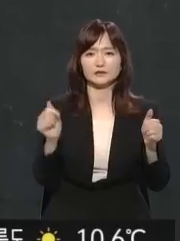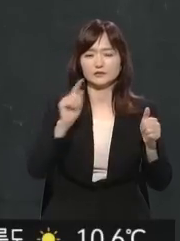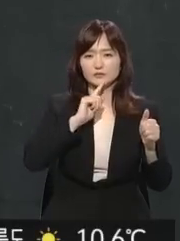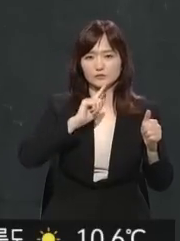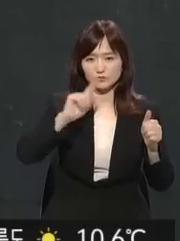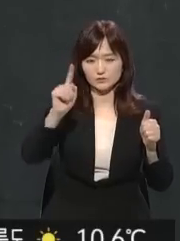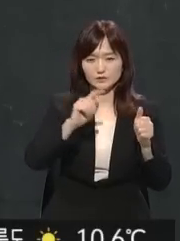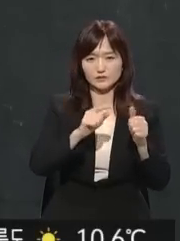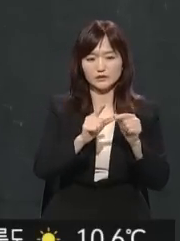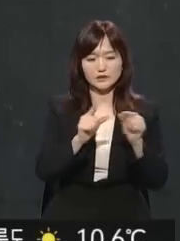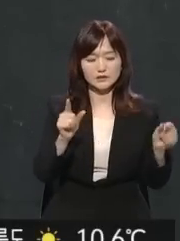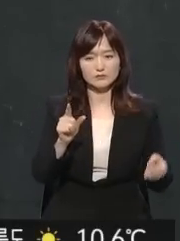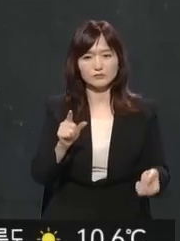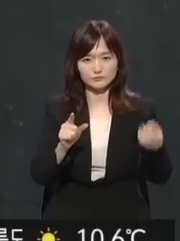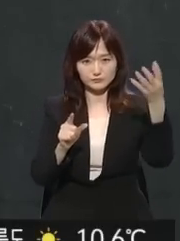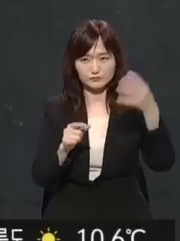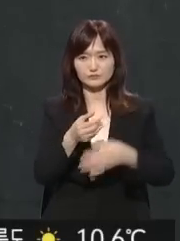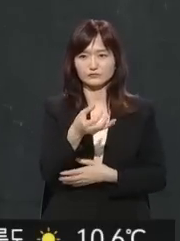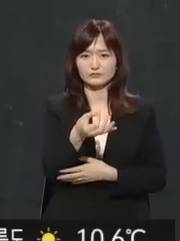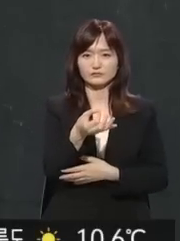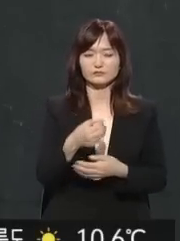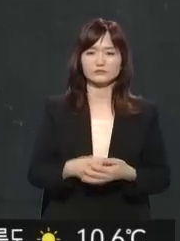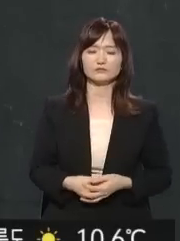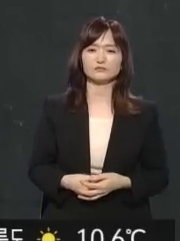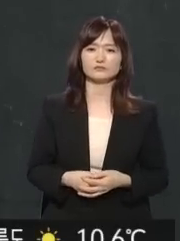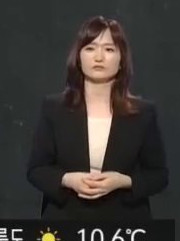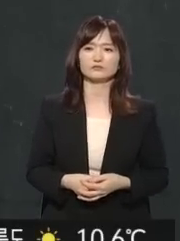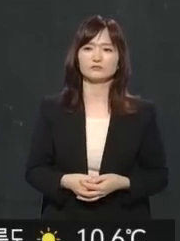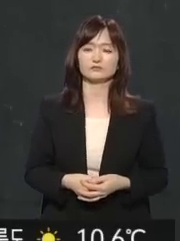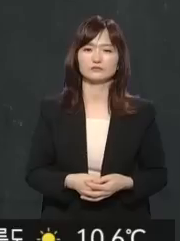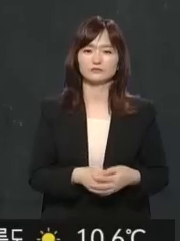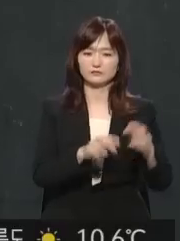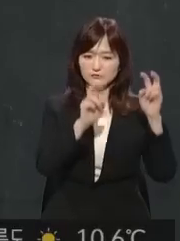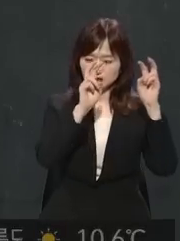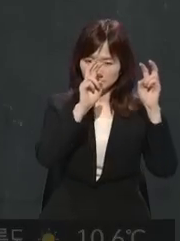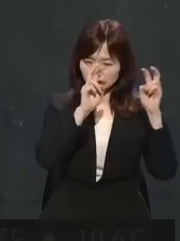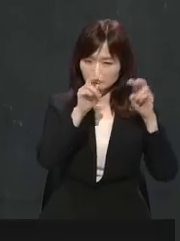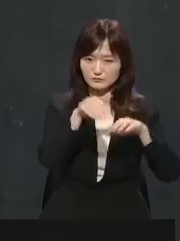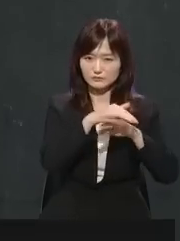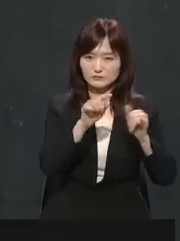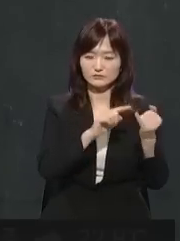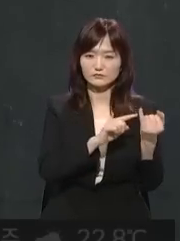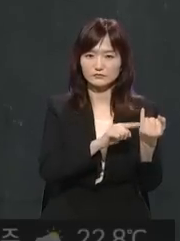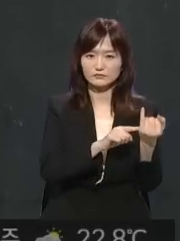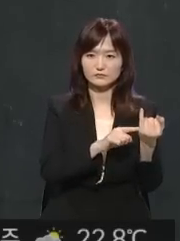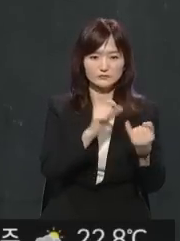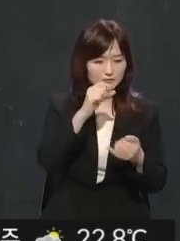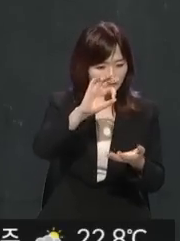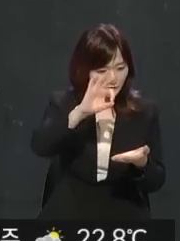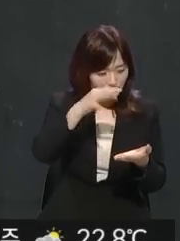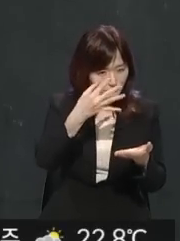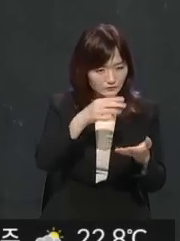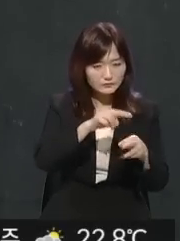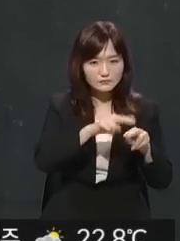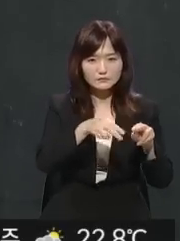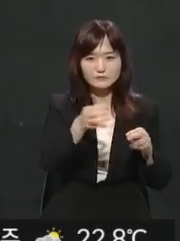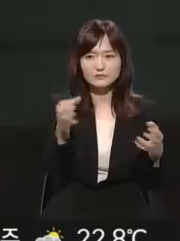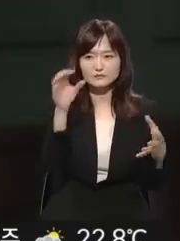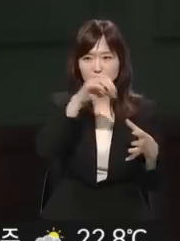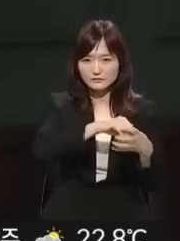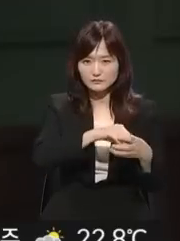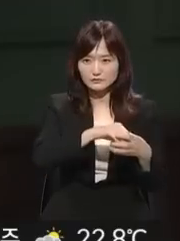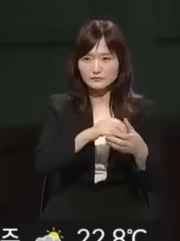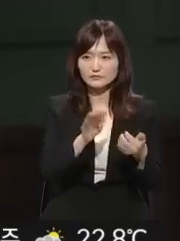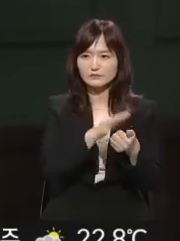내렸습니다이 손해배상 액수는요 당시 직장인이었던이 피해자의 월급과 퇴직금 병원 치료비 등을 고려해서이